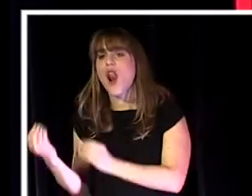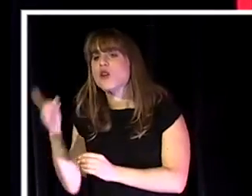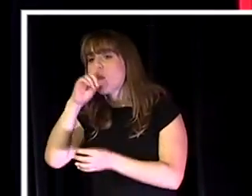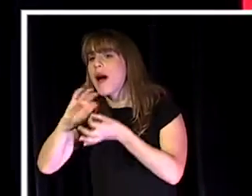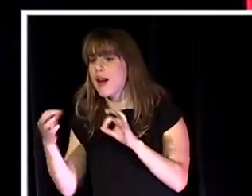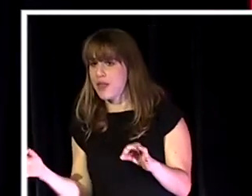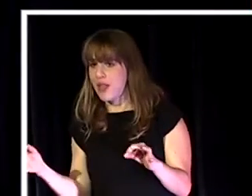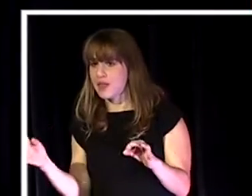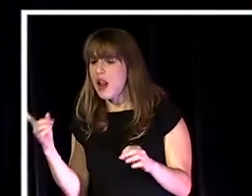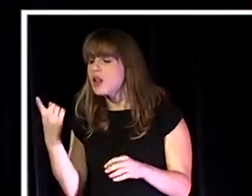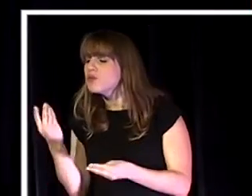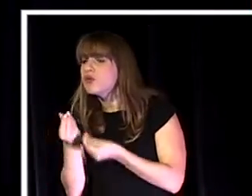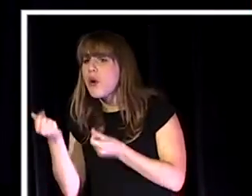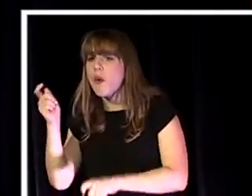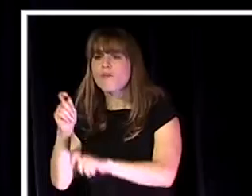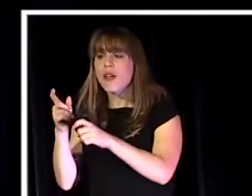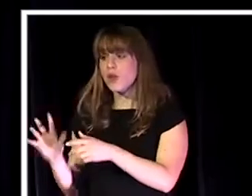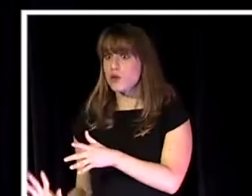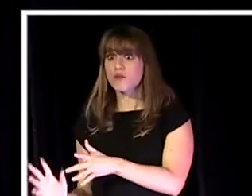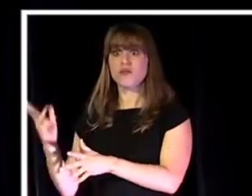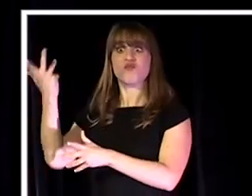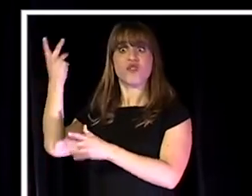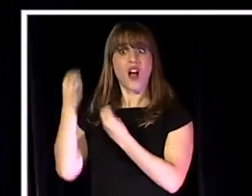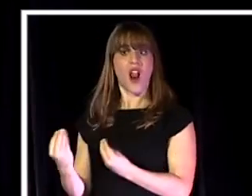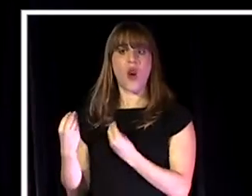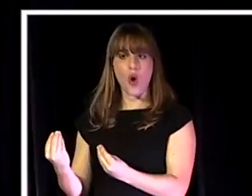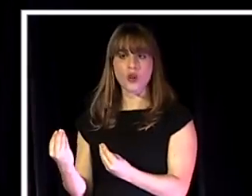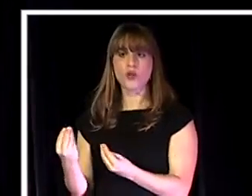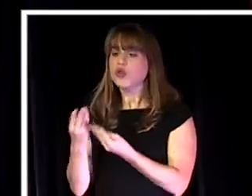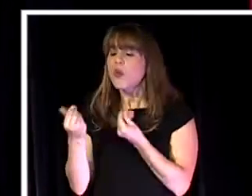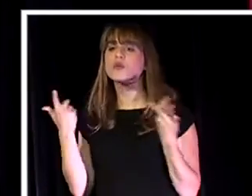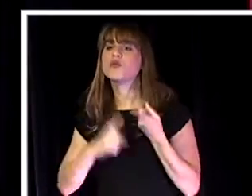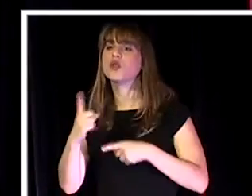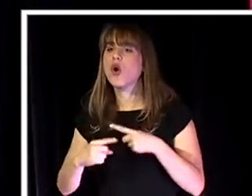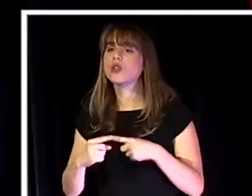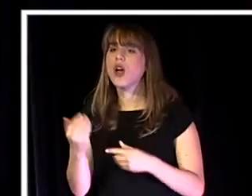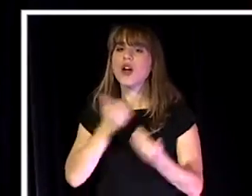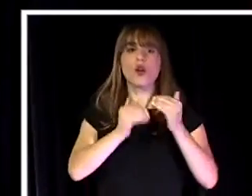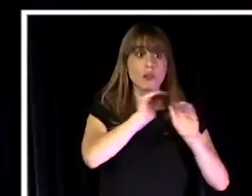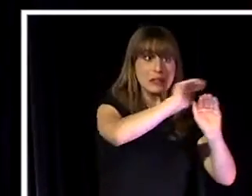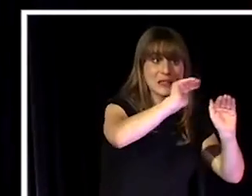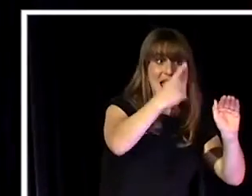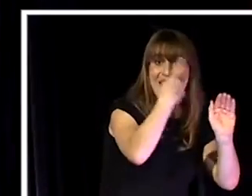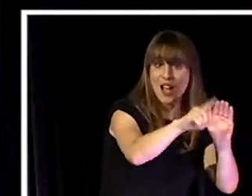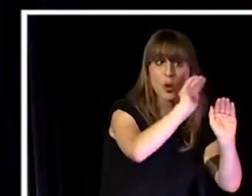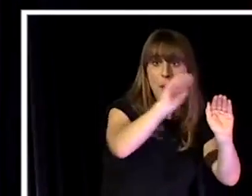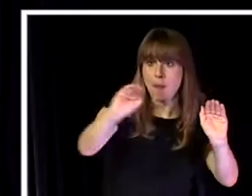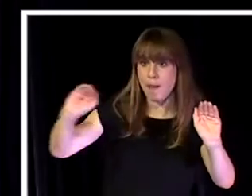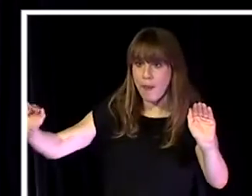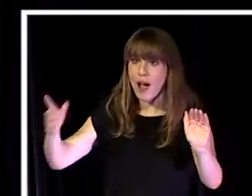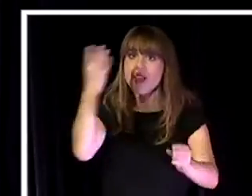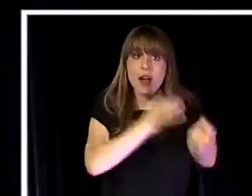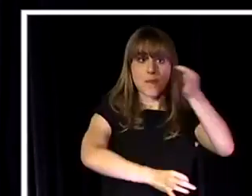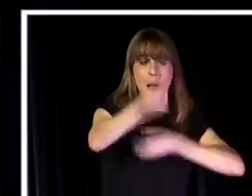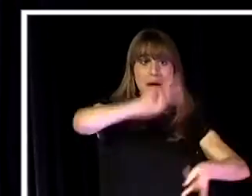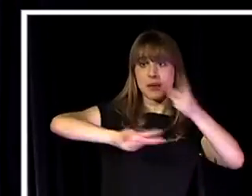ρωτήσετε 100 παραμυθάδες, θα σας πούν 100 διαφορετικούς τρόπους. Αν ρωτήσετε εμένα, με τη μικρή μου εμπειρία, αλλά με τη μεγάλη μου